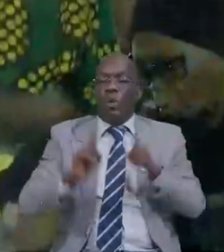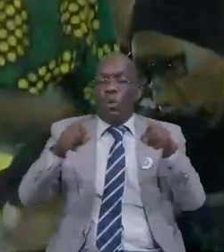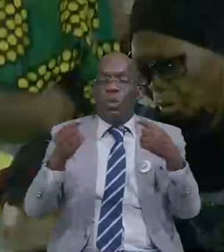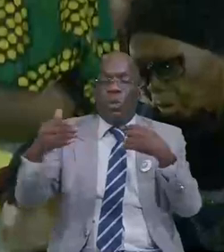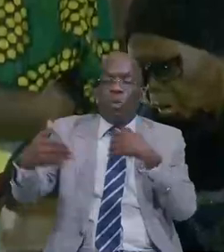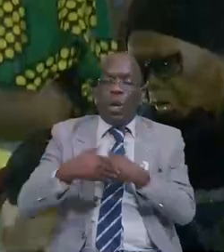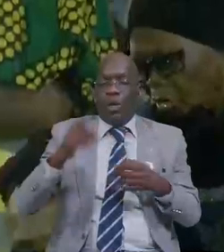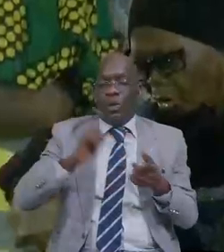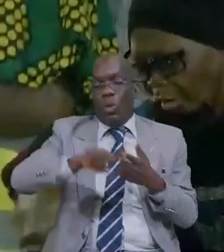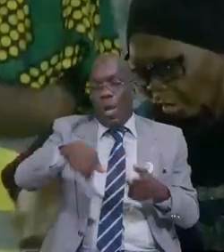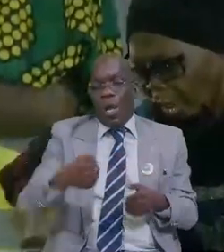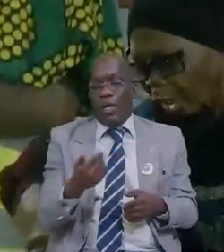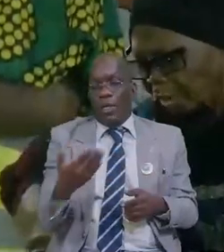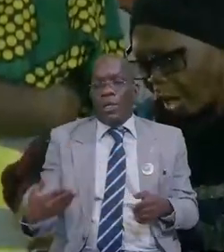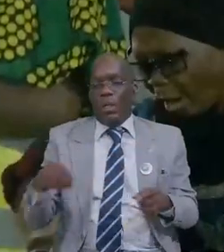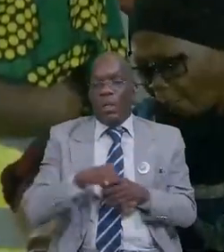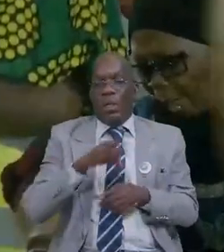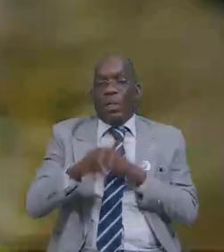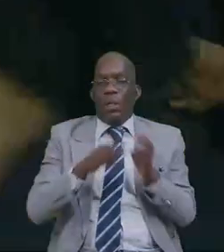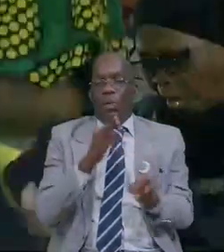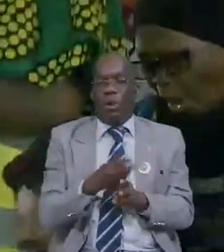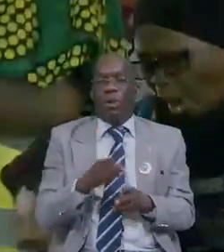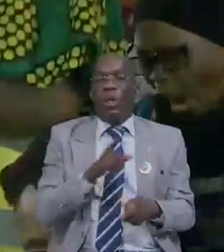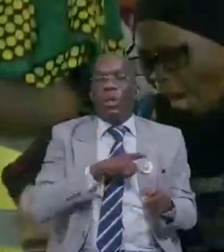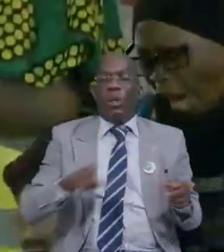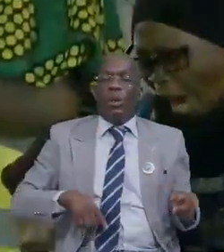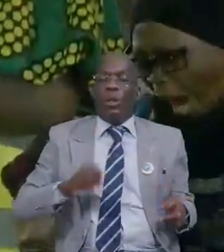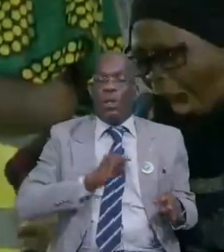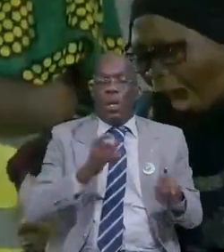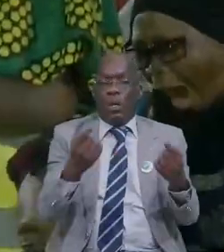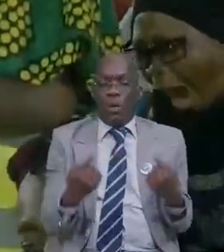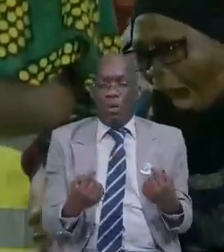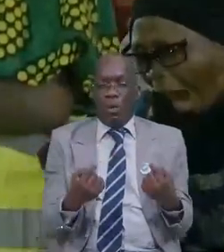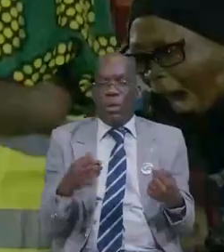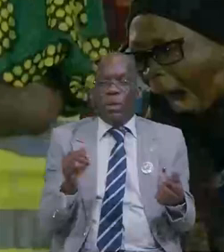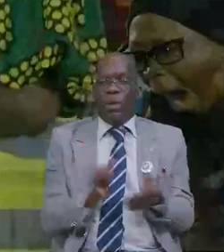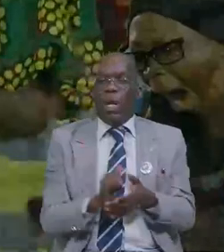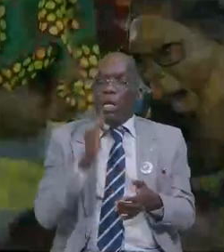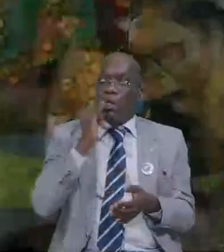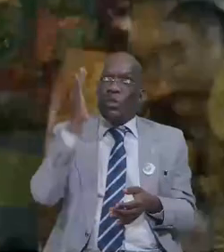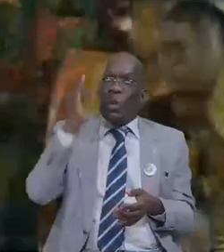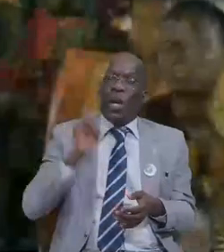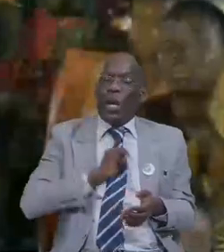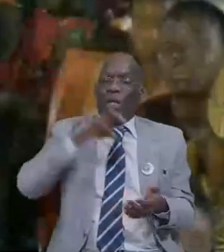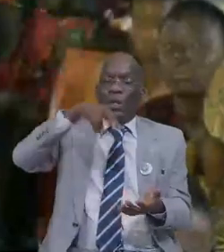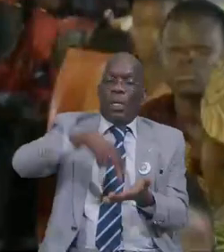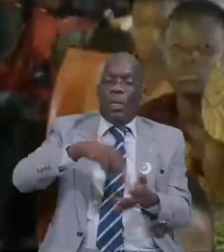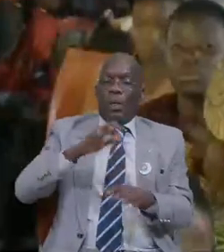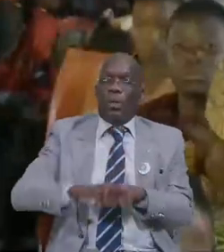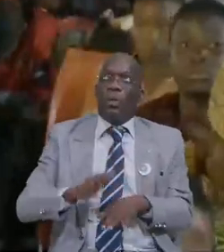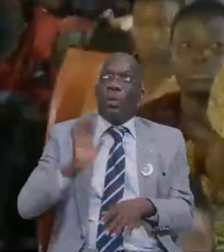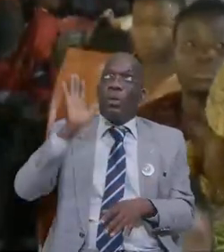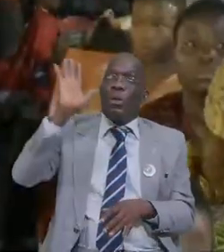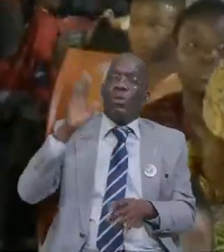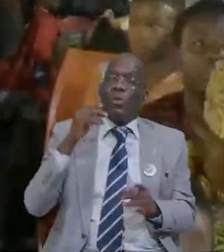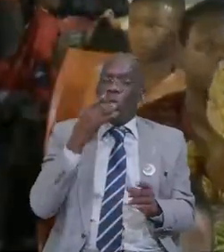retourner en arrière à quoi que ce soit du monde. Seigneur, je viens. C'est pourquoi je suis debout sur tes promesses.